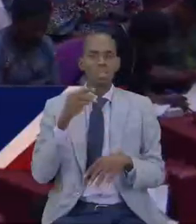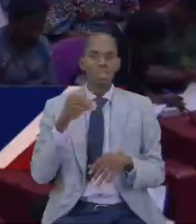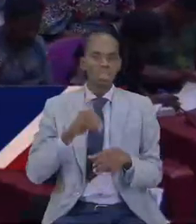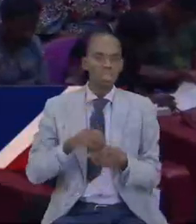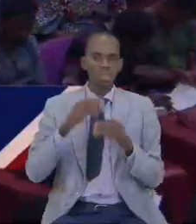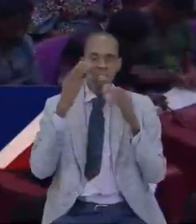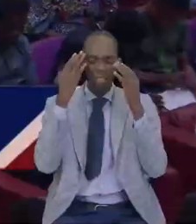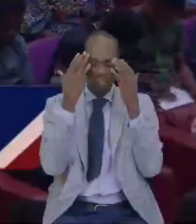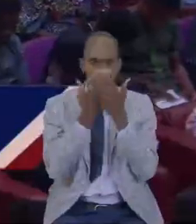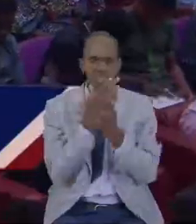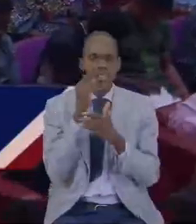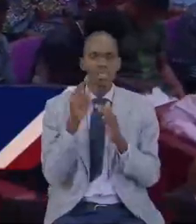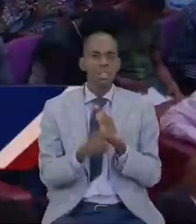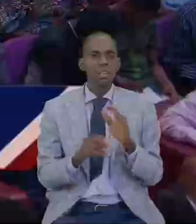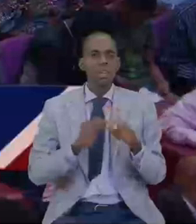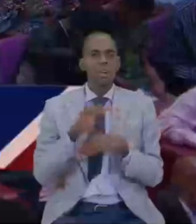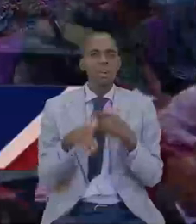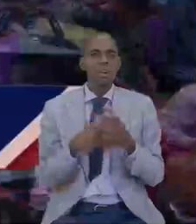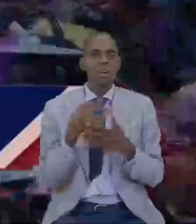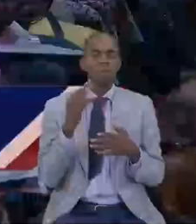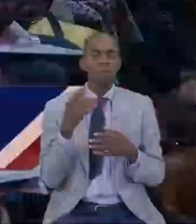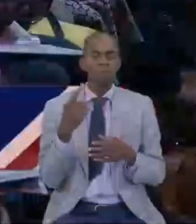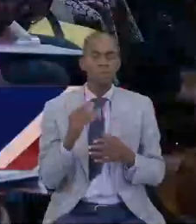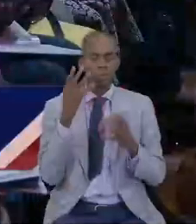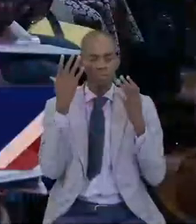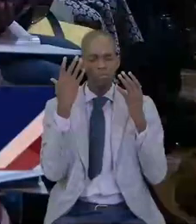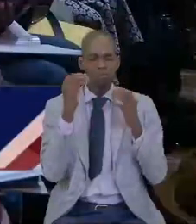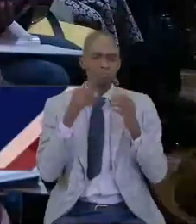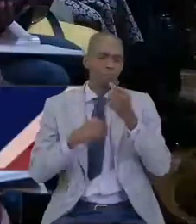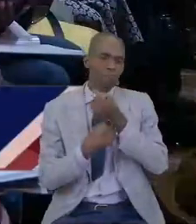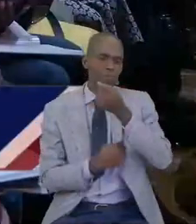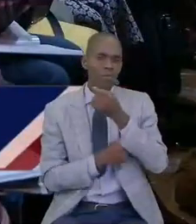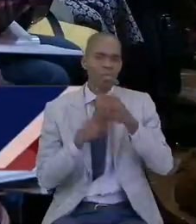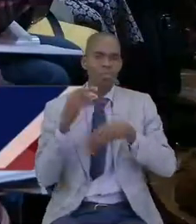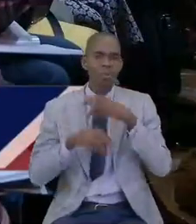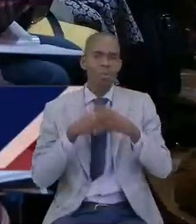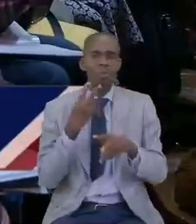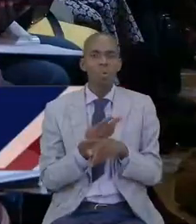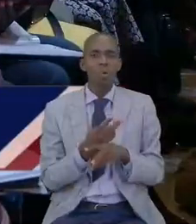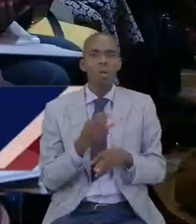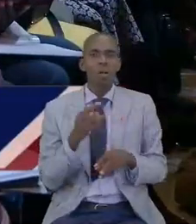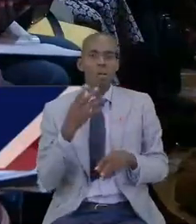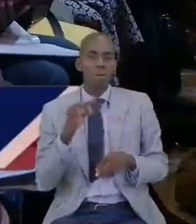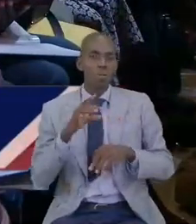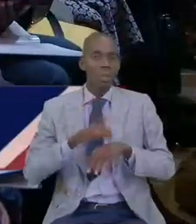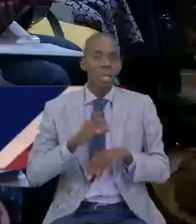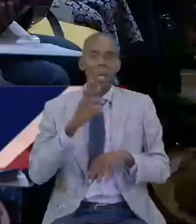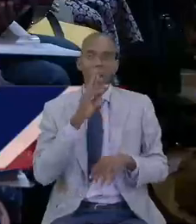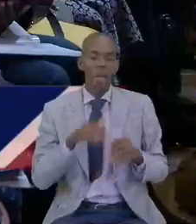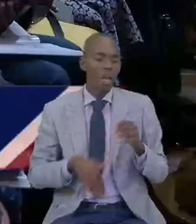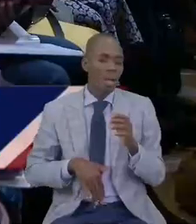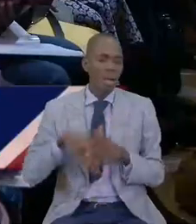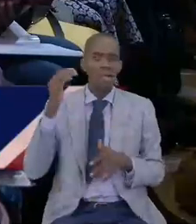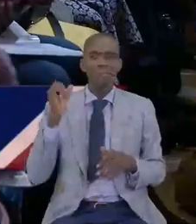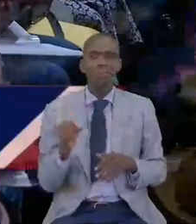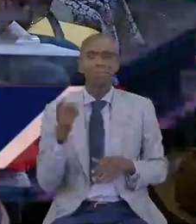Tous les fondements de la terre sont ébranlés. Voyons toutes les religions du monde